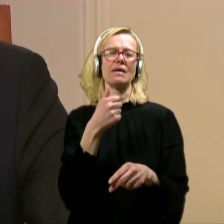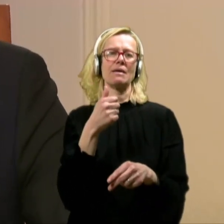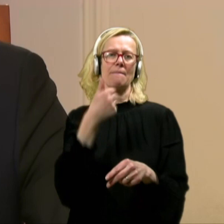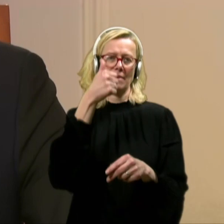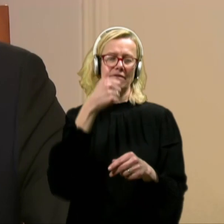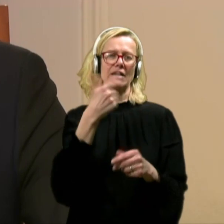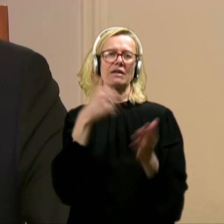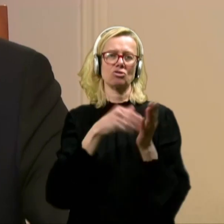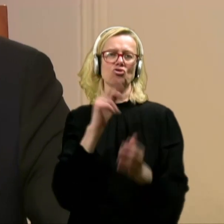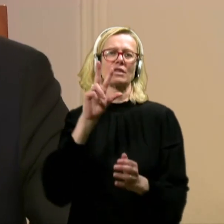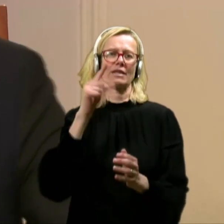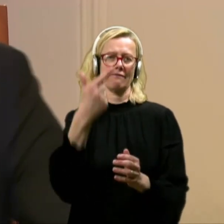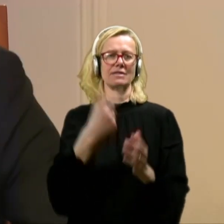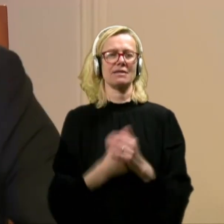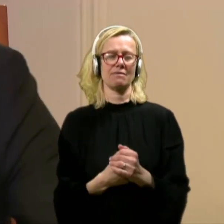31.1.2023.